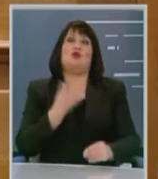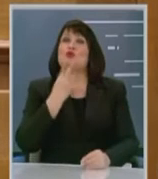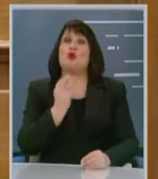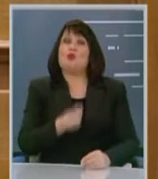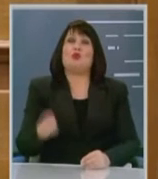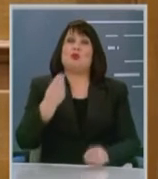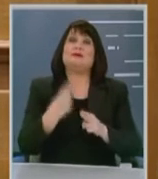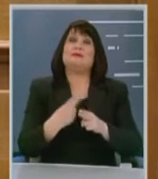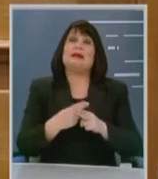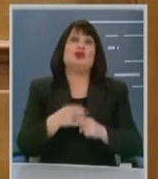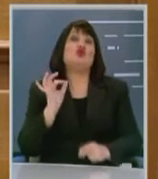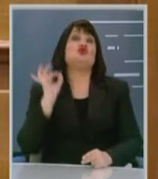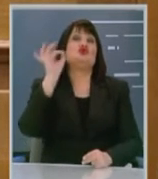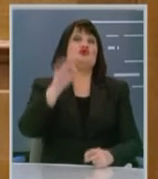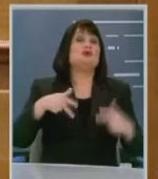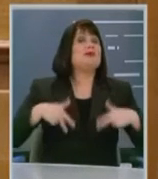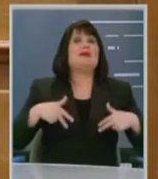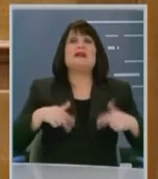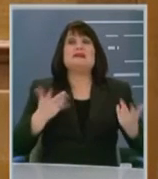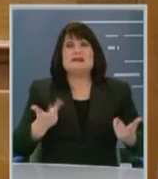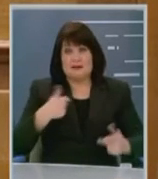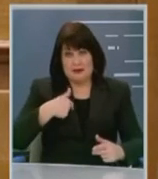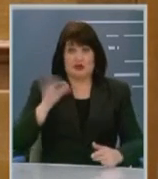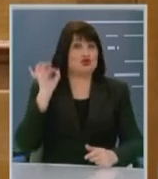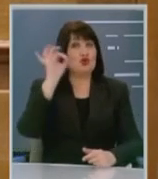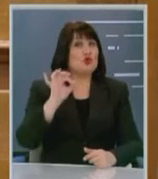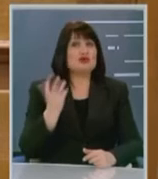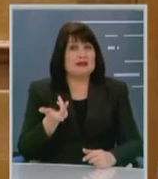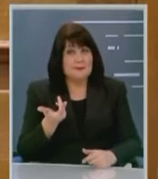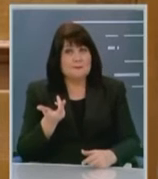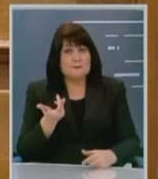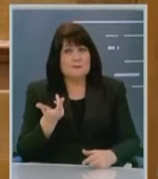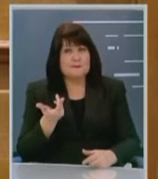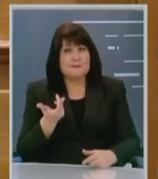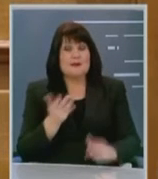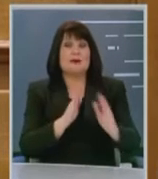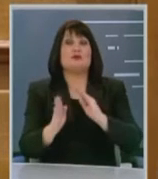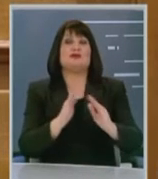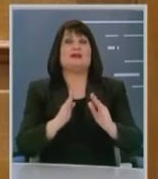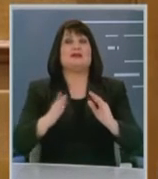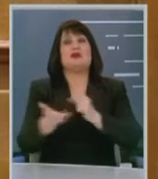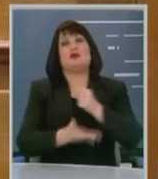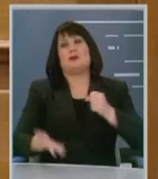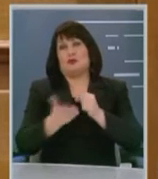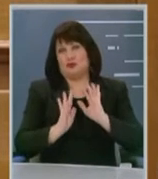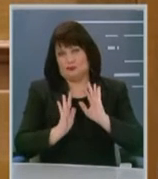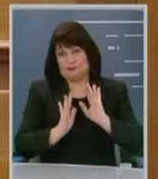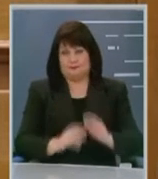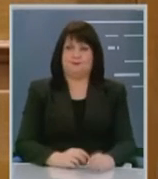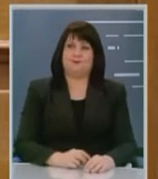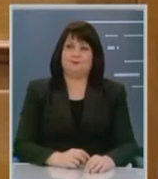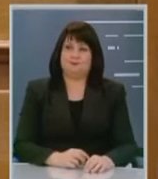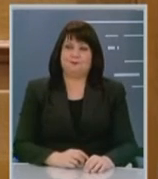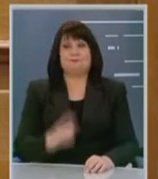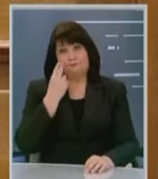απ' όλα στόχος της κυβέρνησης, στόχος δικός μας είναι η προστασία του Έλληνα αγρότη. Ας δούμε